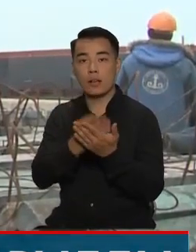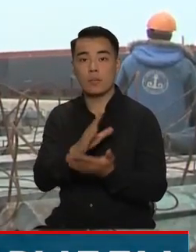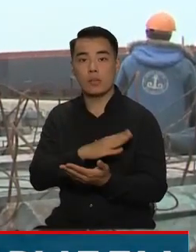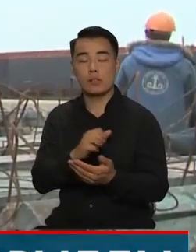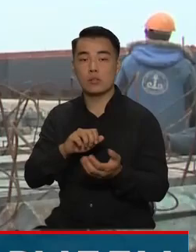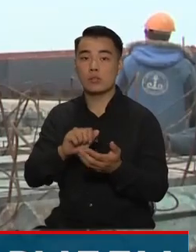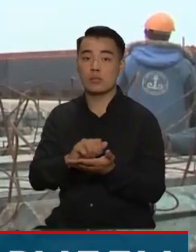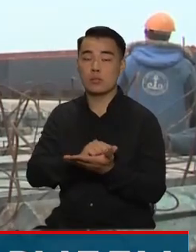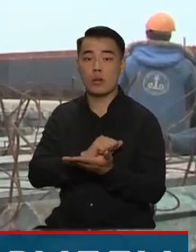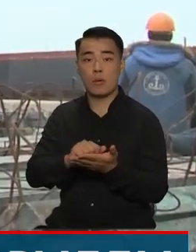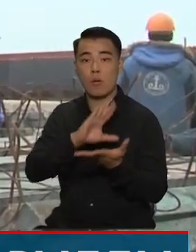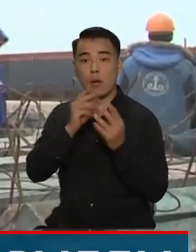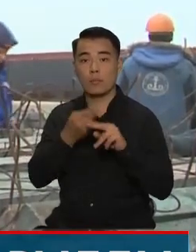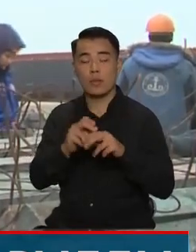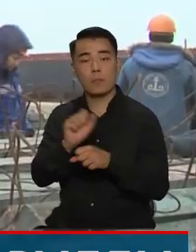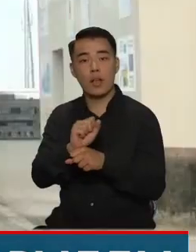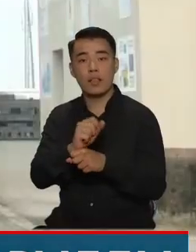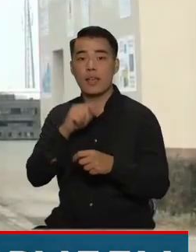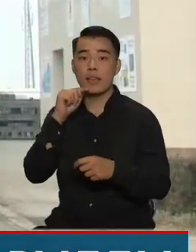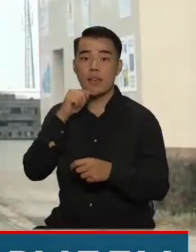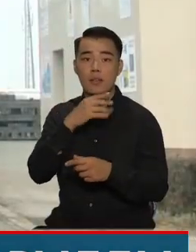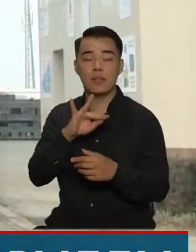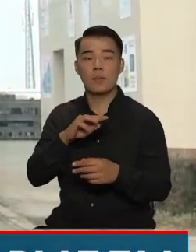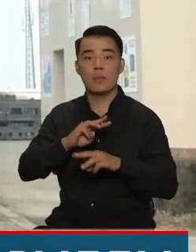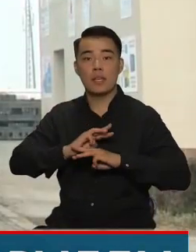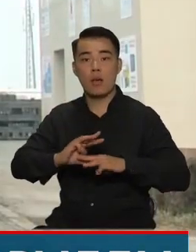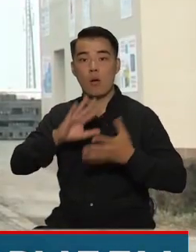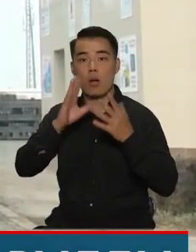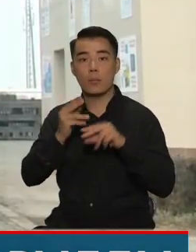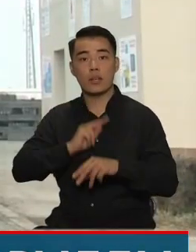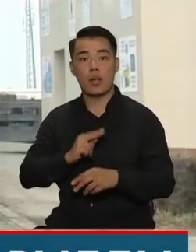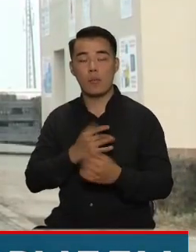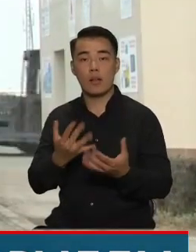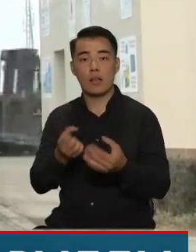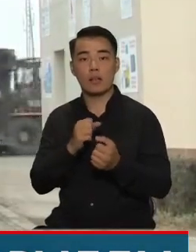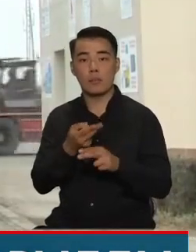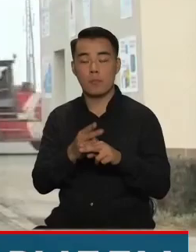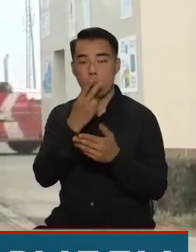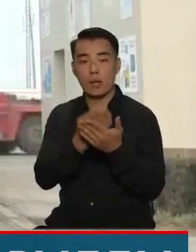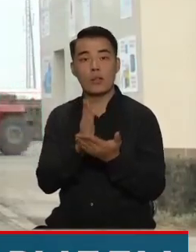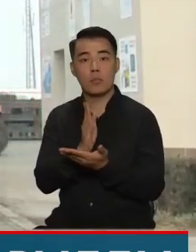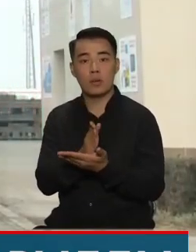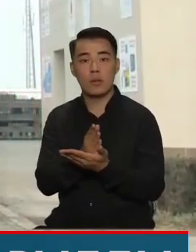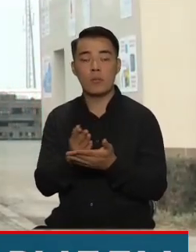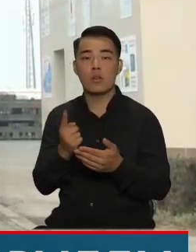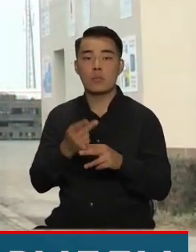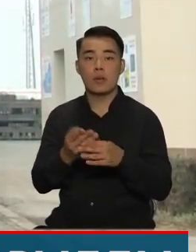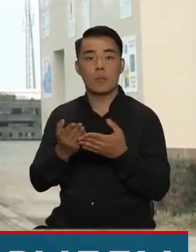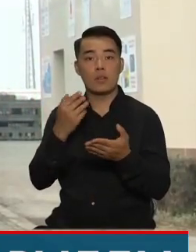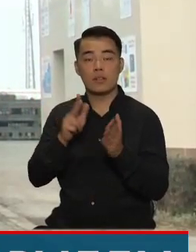Құжатқа сәйкес көлік, ұлттық экономика және қаржы министрліктері тиісті шараларды қабылдаулары тиіс. Өткен 8